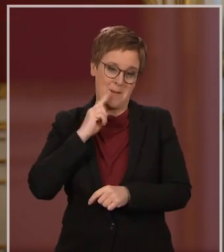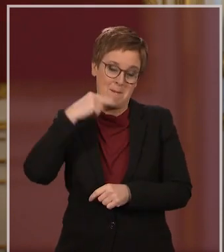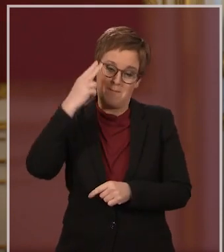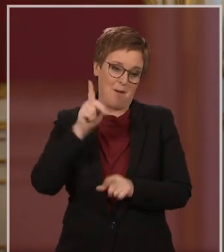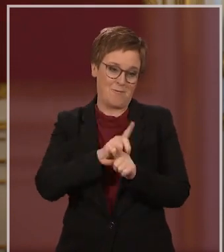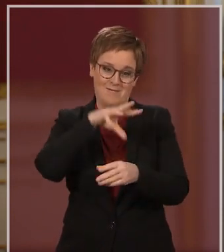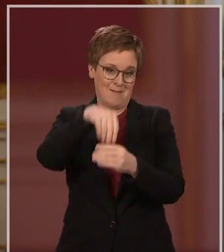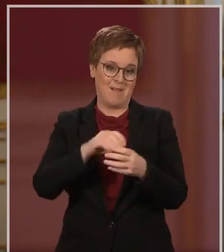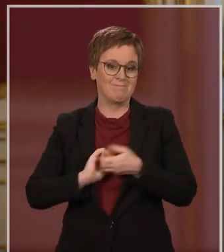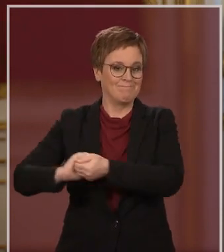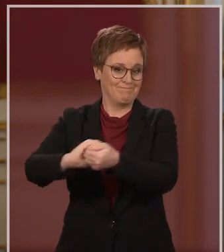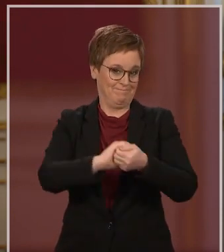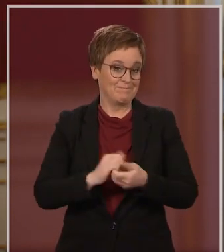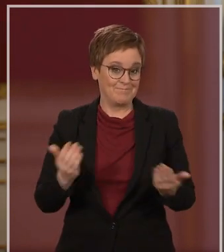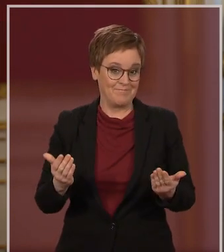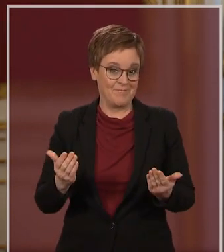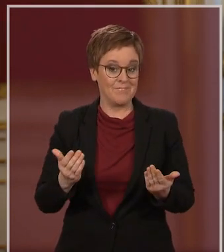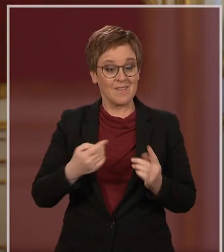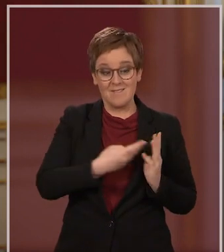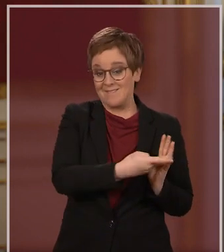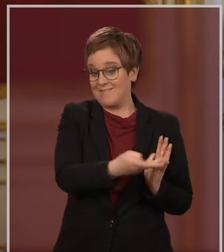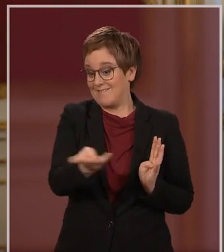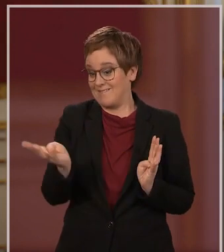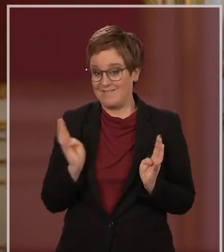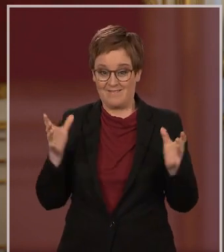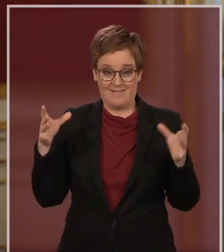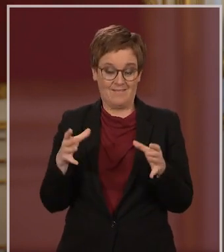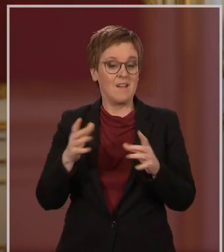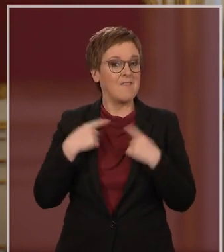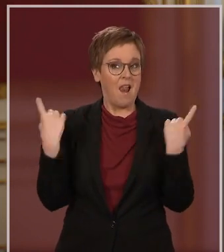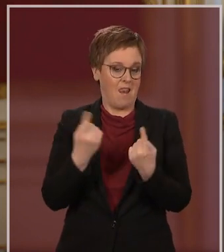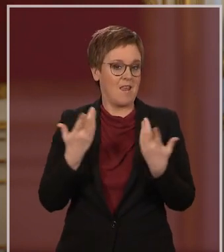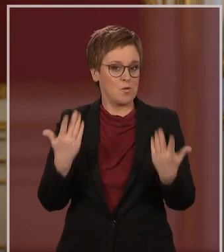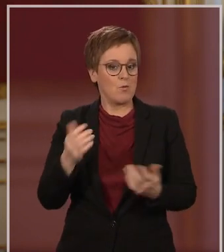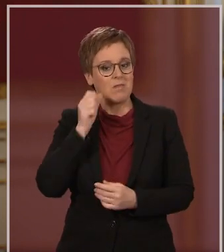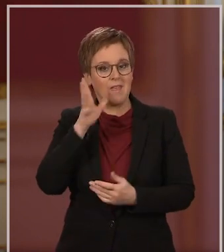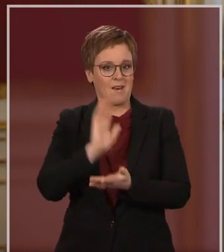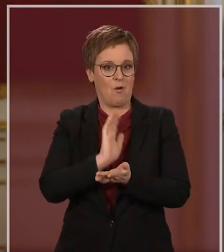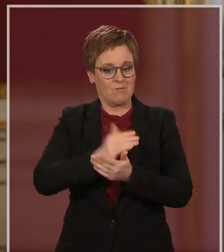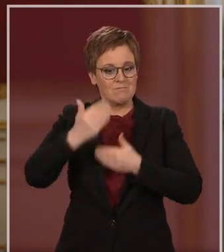Mamas und Papas. Wenn wir alle unsere